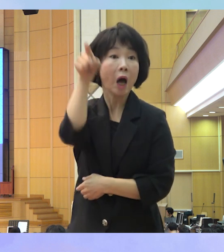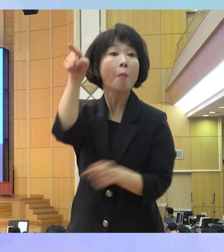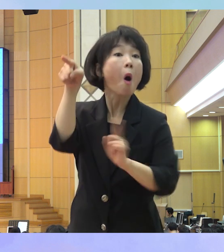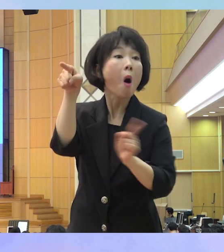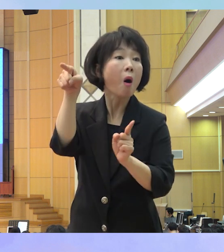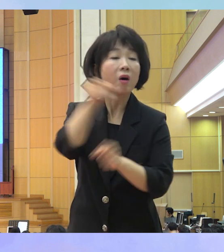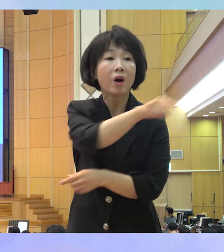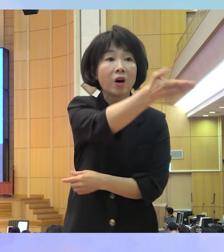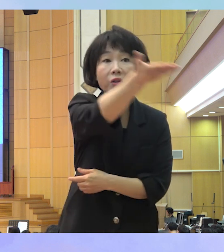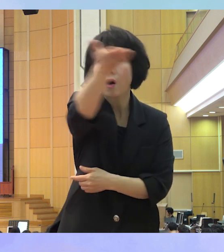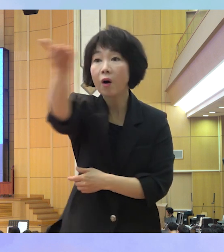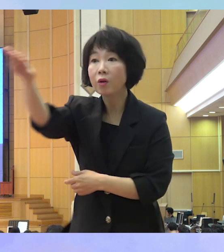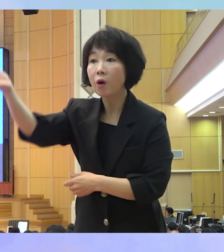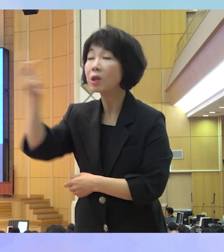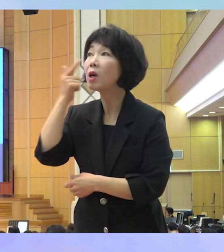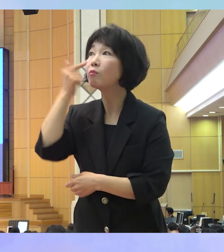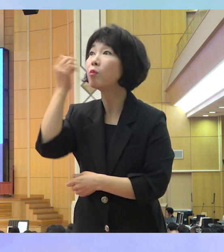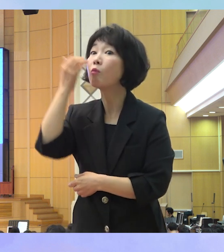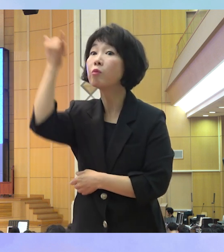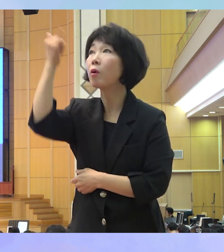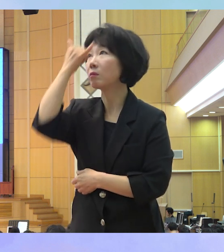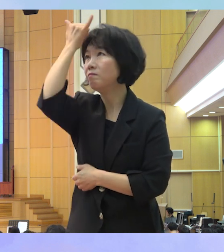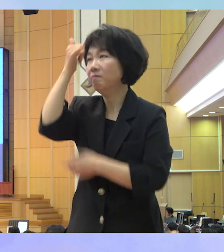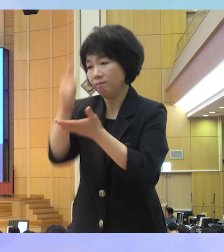뭐냐? 부모를 공경하라.